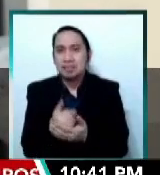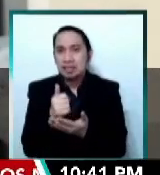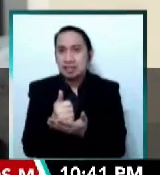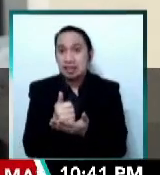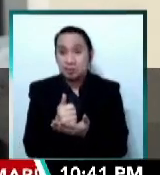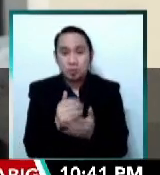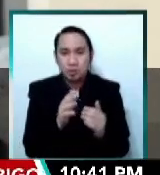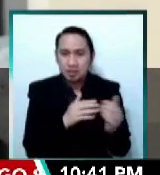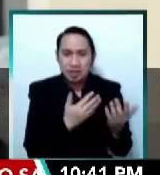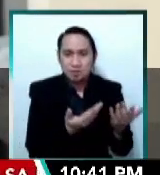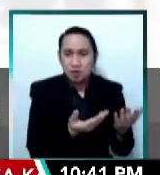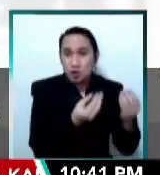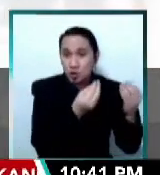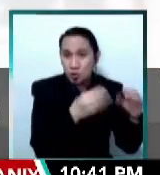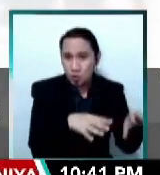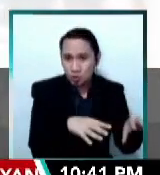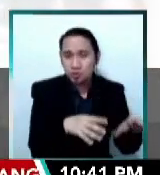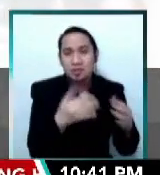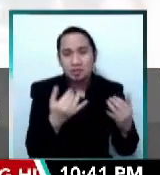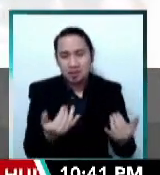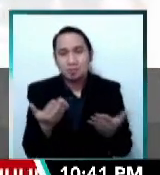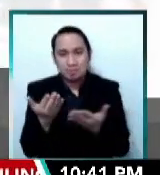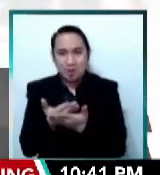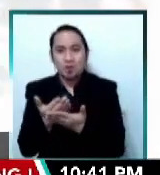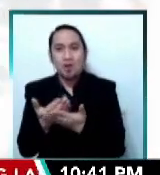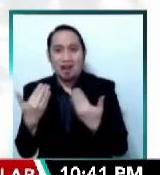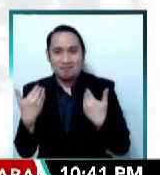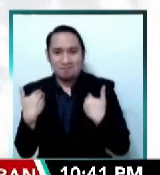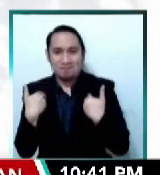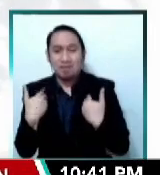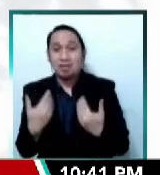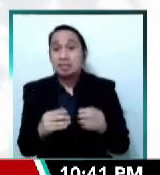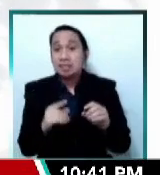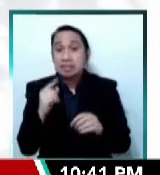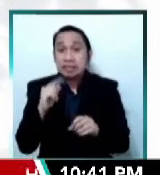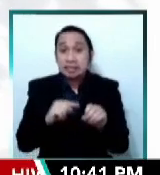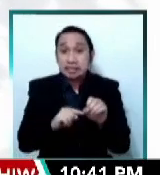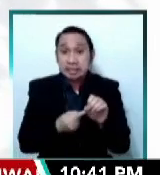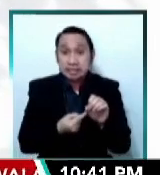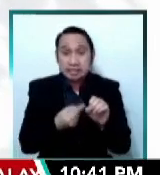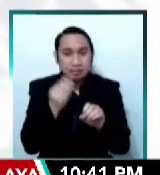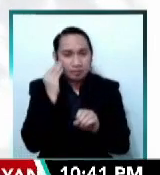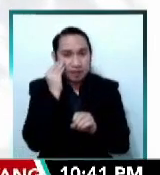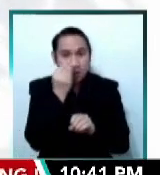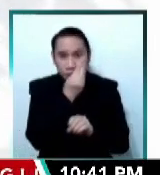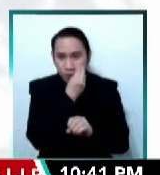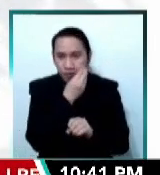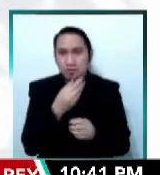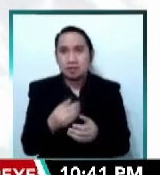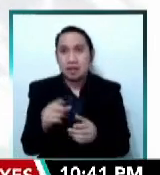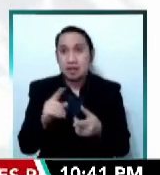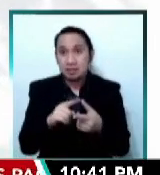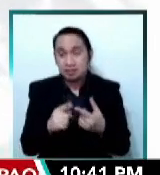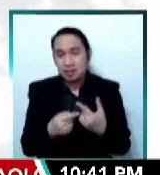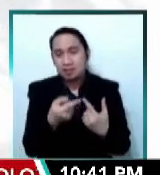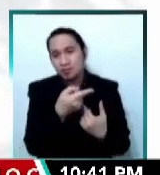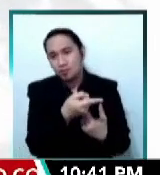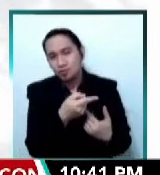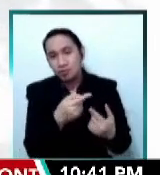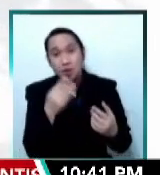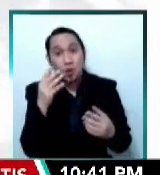kahit papano napupunan nito. Nagsimula siya sa mga bulaklak sa kanyang bakuran. Pati bigay ng asawa, napagdiskitahan rin